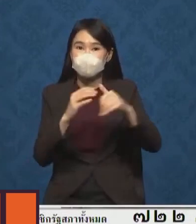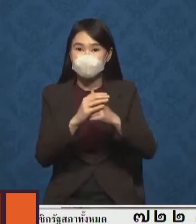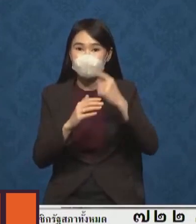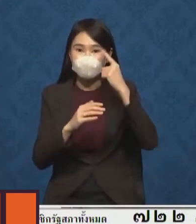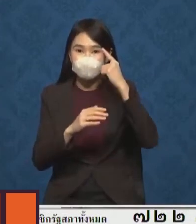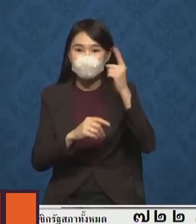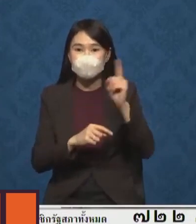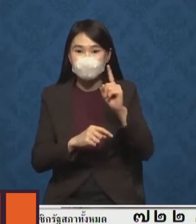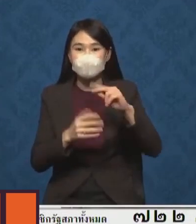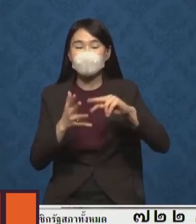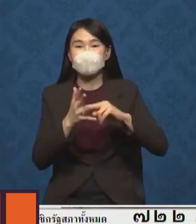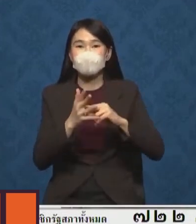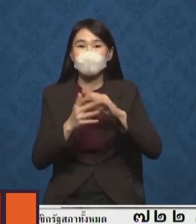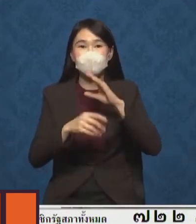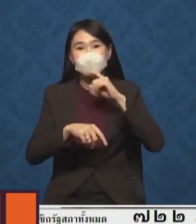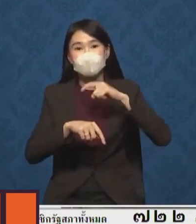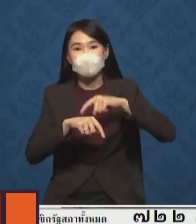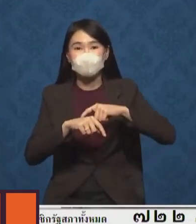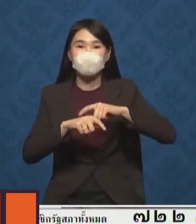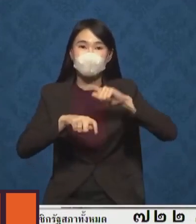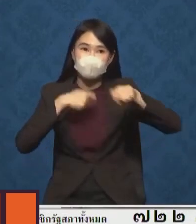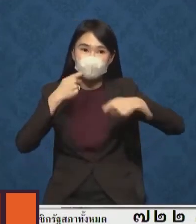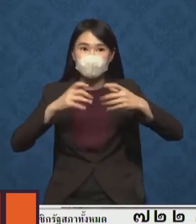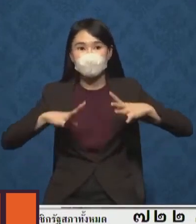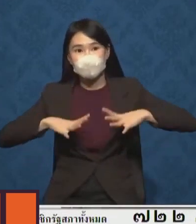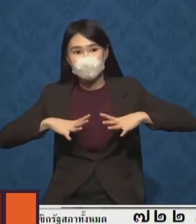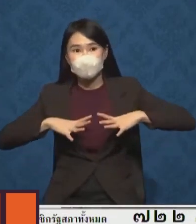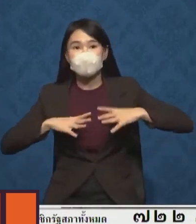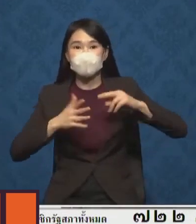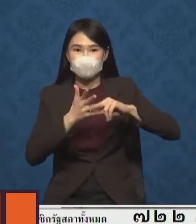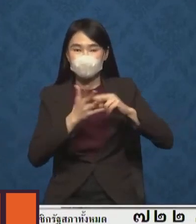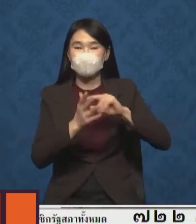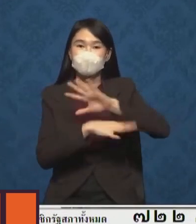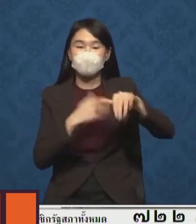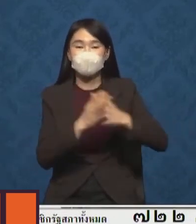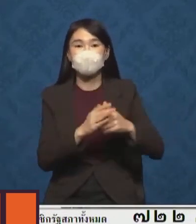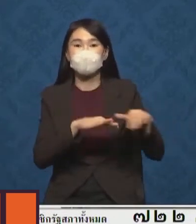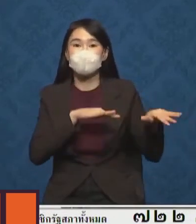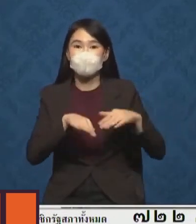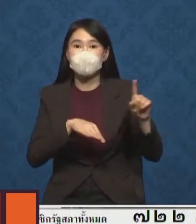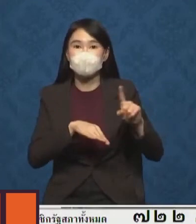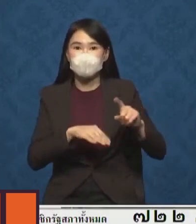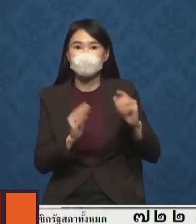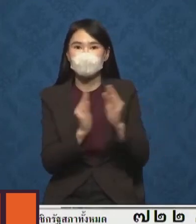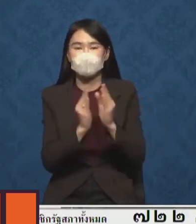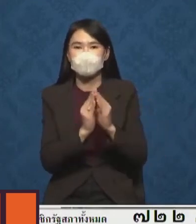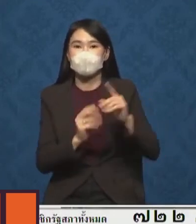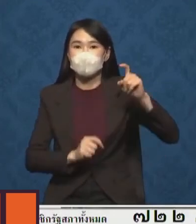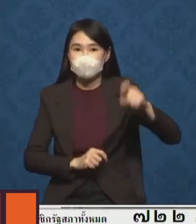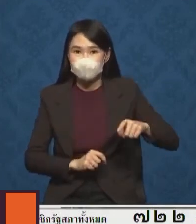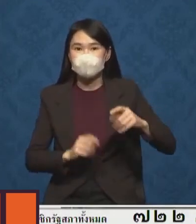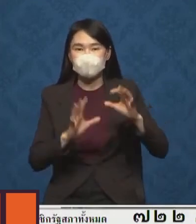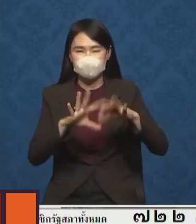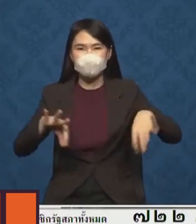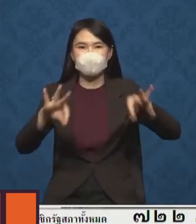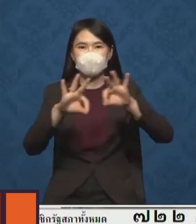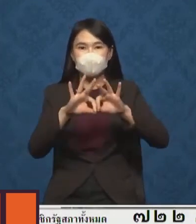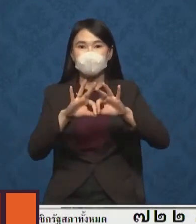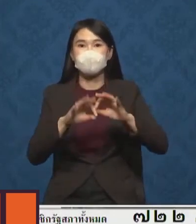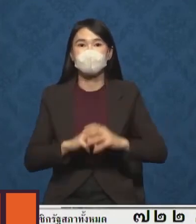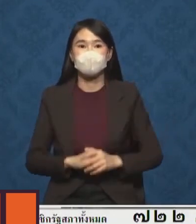เวลาณใการรประทานอาหารและหายท่านจะได้เตรยมตัวในการรวงมะติซึเปการรวมะติที่สำคัญอกครั้งหนึ่ง